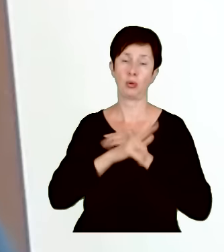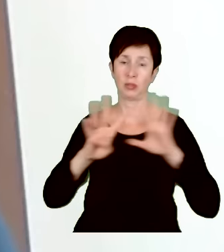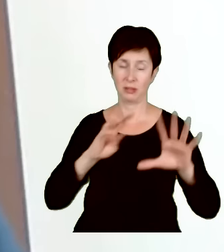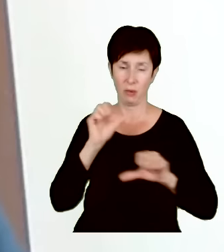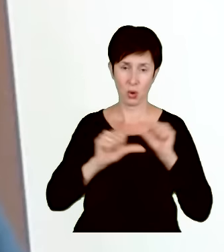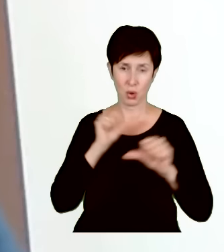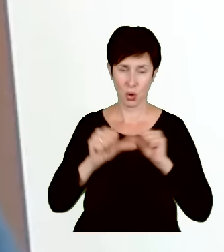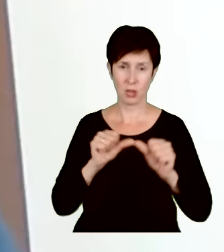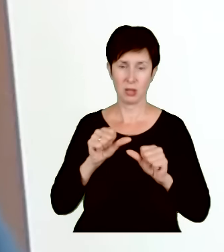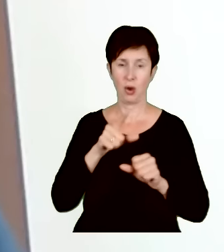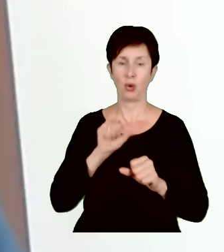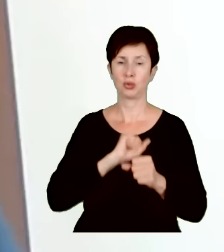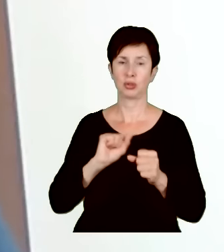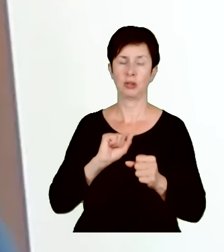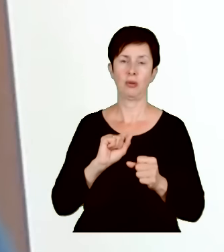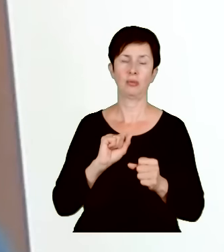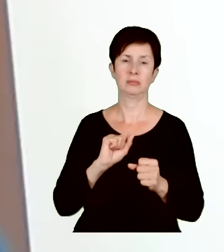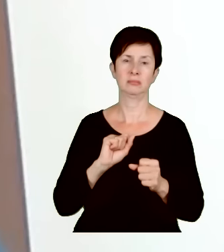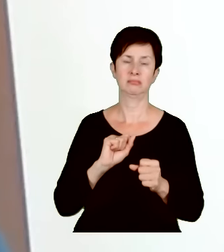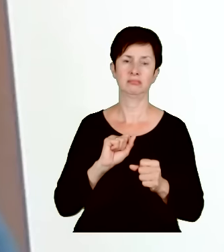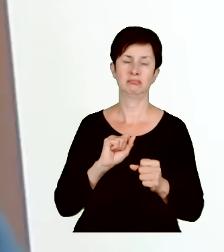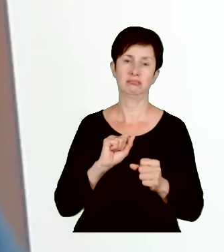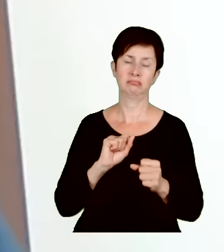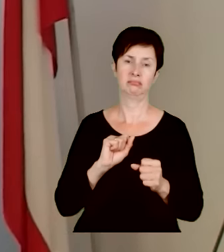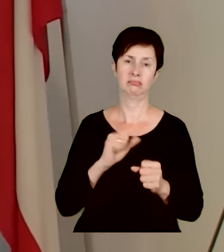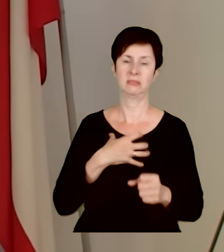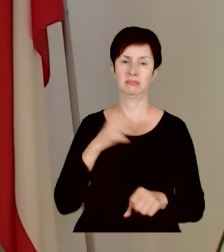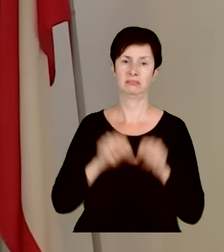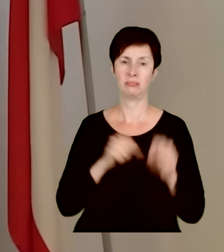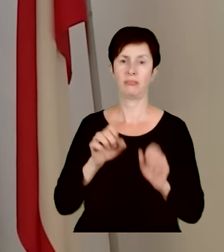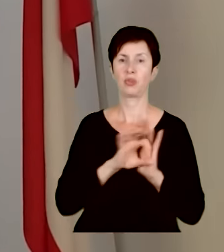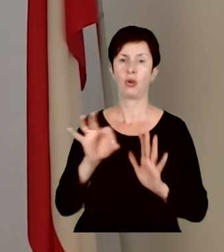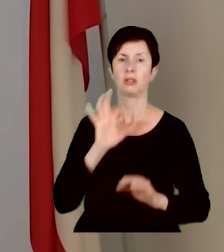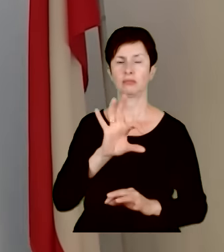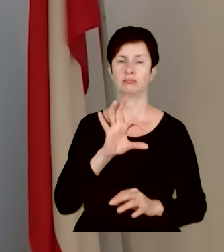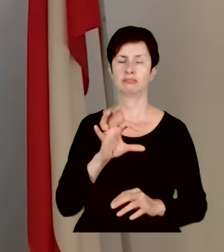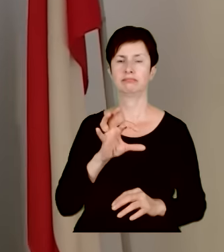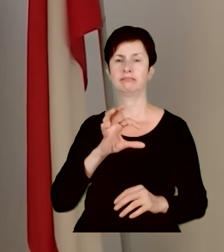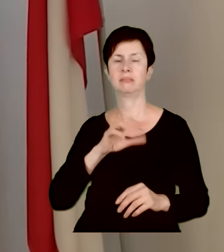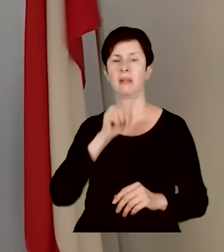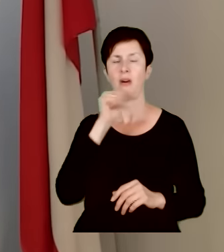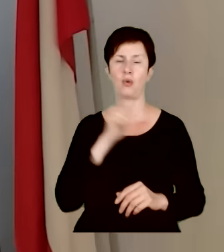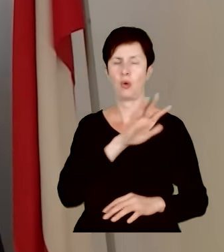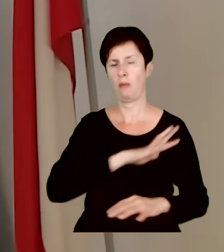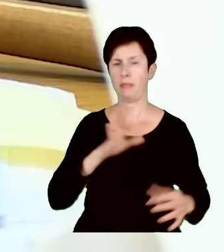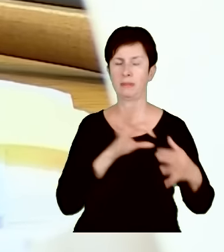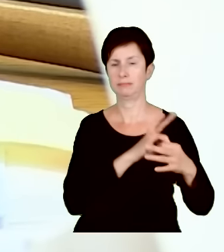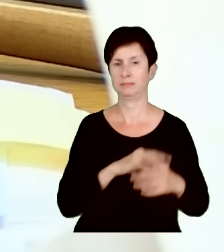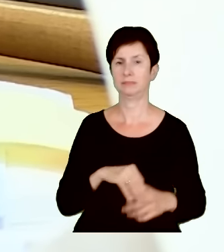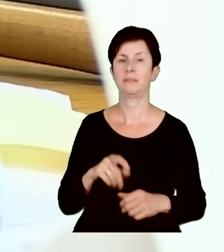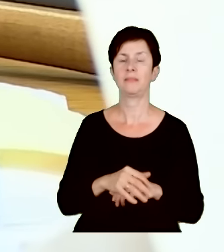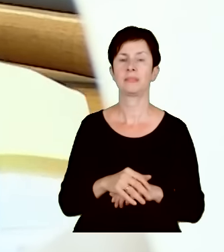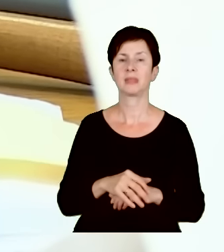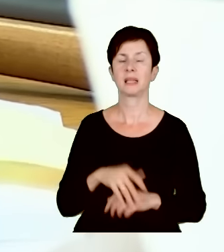stali się niezawisły sędziami od wartości europejskich jeżeli nadzwyczajna Kasta sędziów kontrolujących pracę w sądach